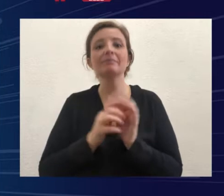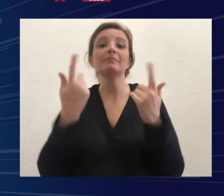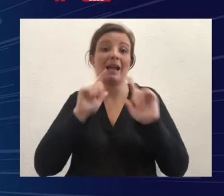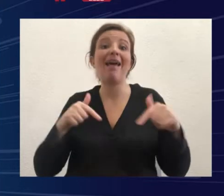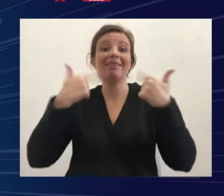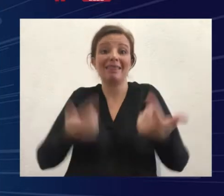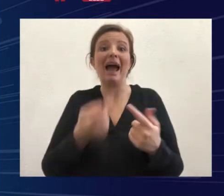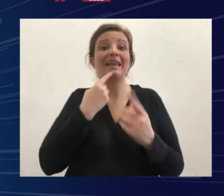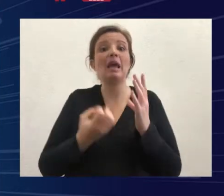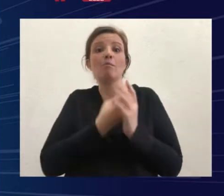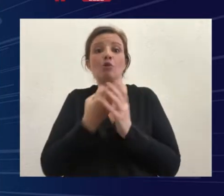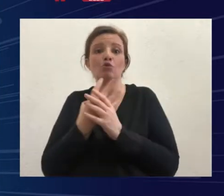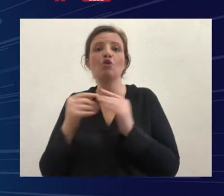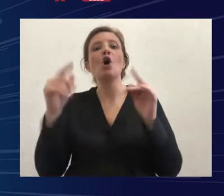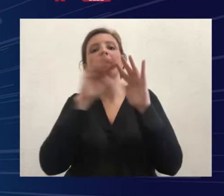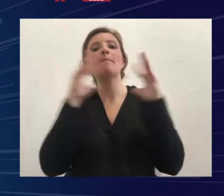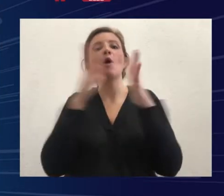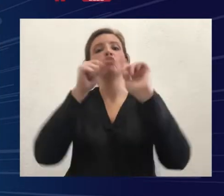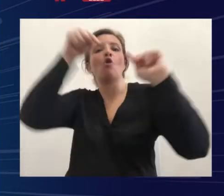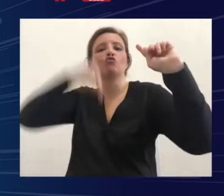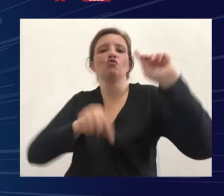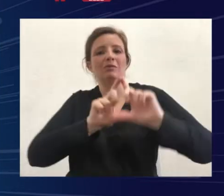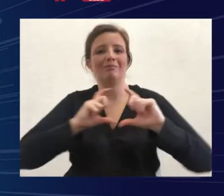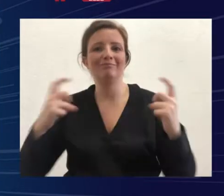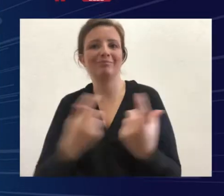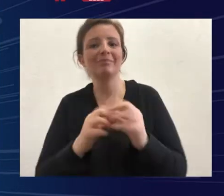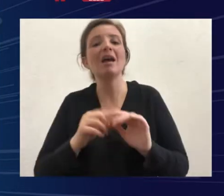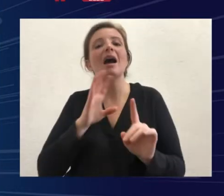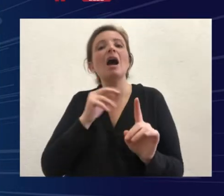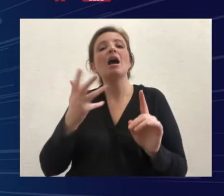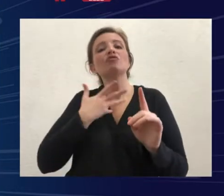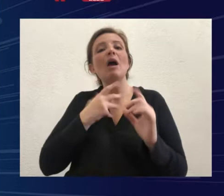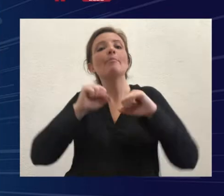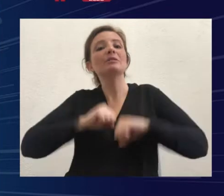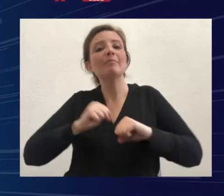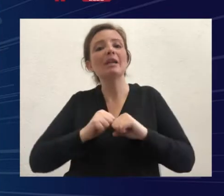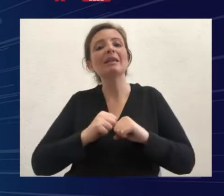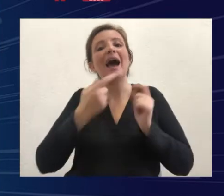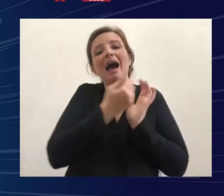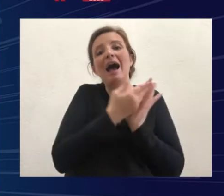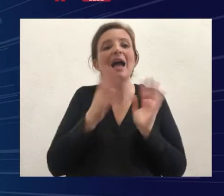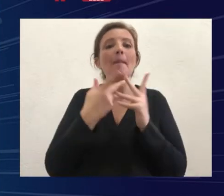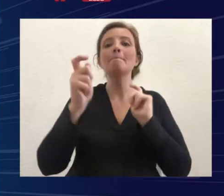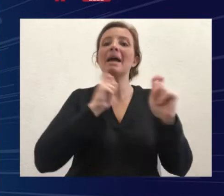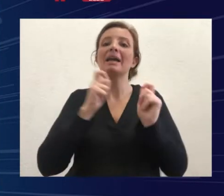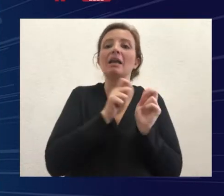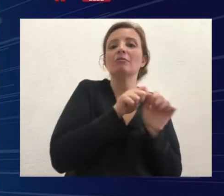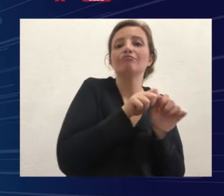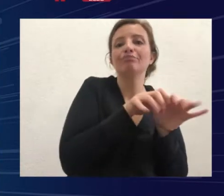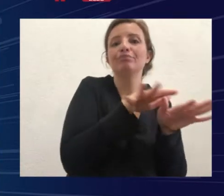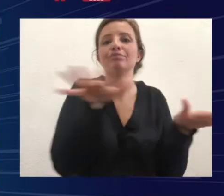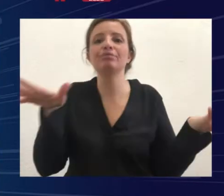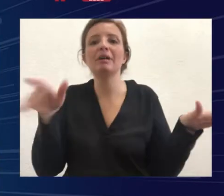offre ai produttori del sud del mondo la possibilità di allargare i